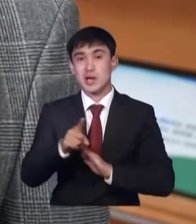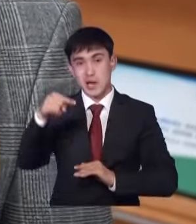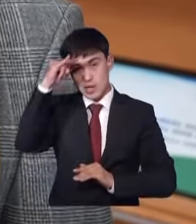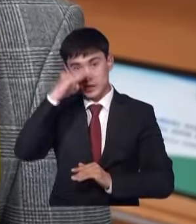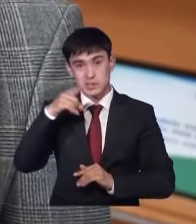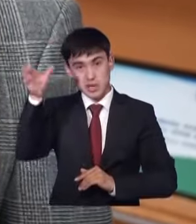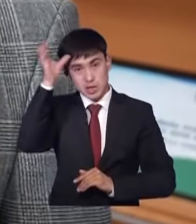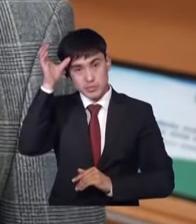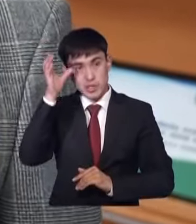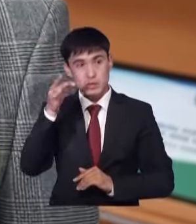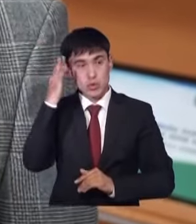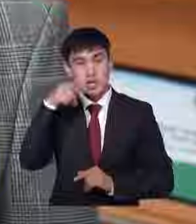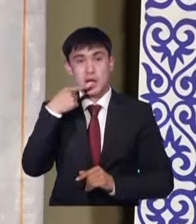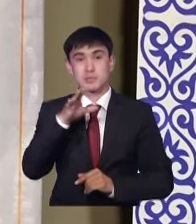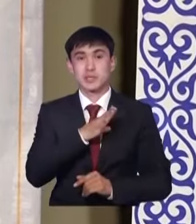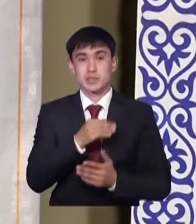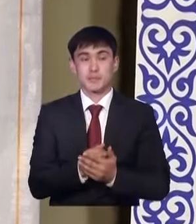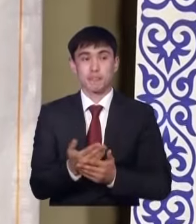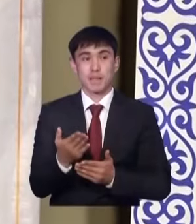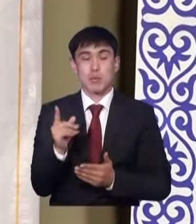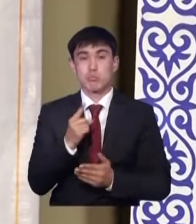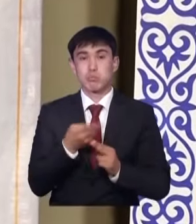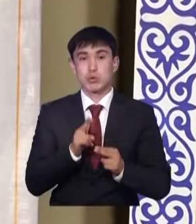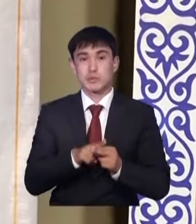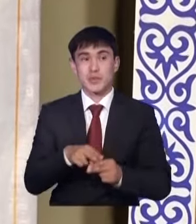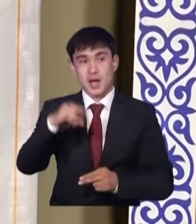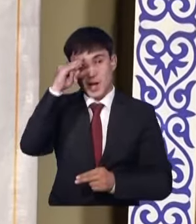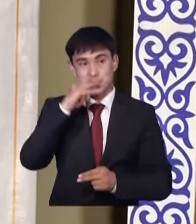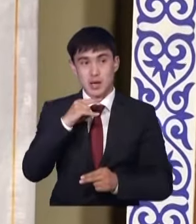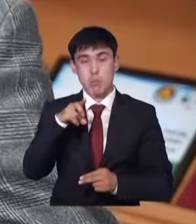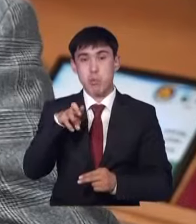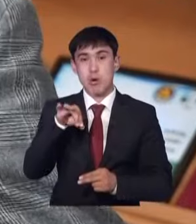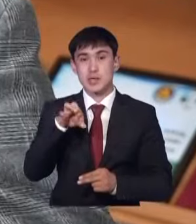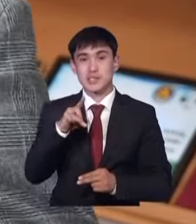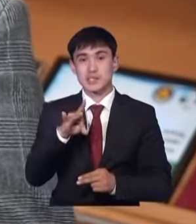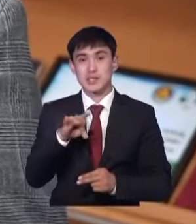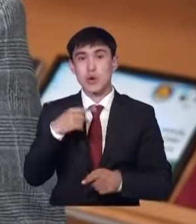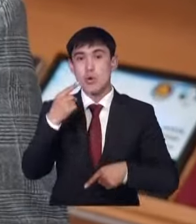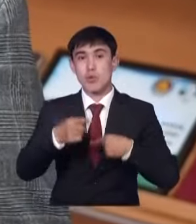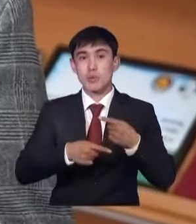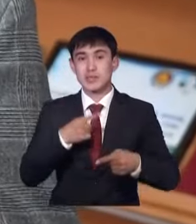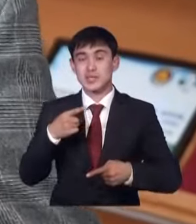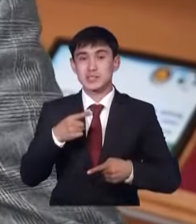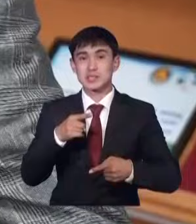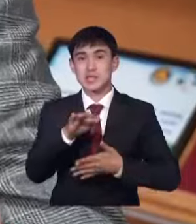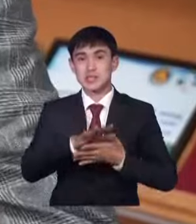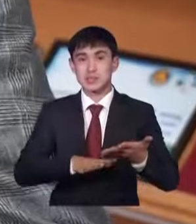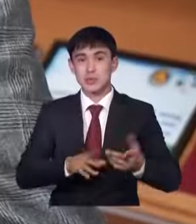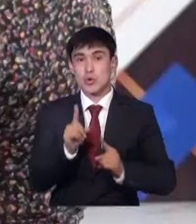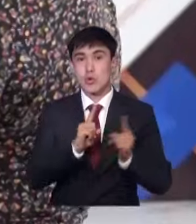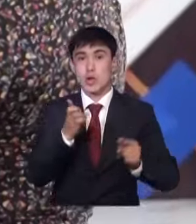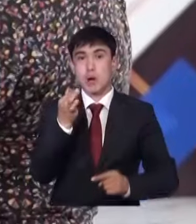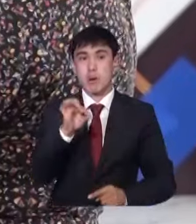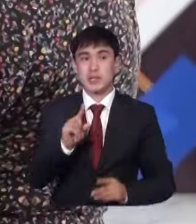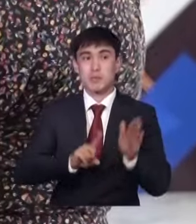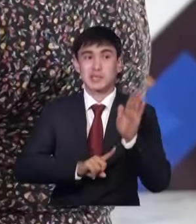ойшылдары әбден айтып кеткен. Бұл нені білдіреді? Бұл қазақ поэзиясының дағы ұрпақтар жалғастығын, ол Абайдан